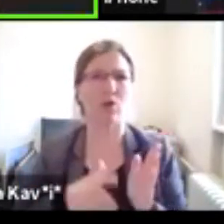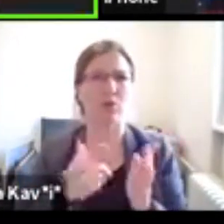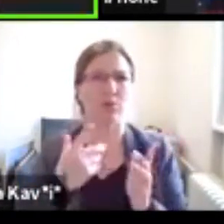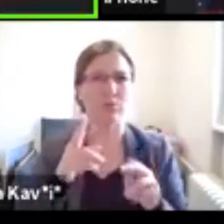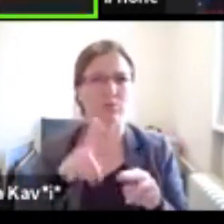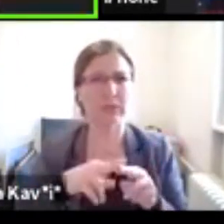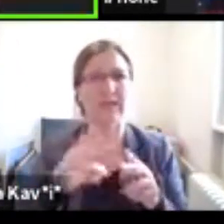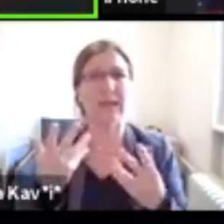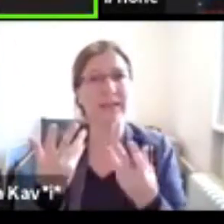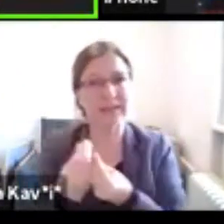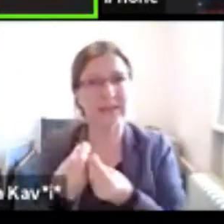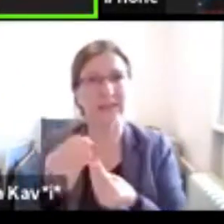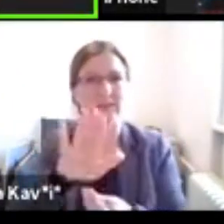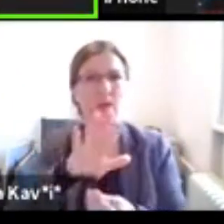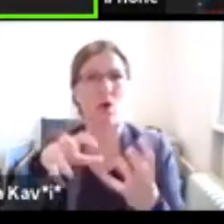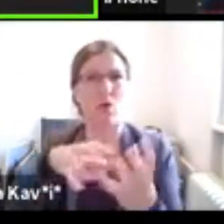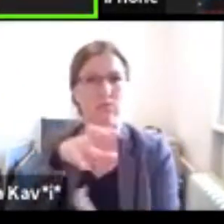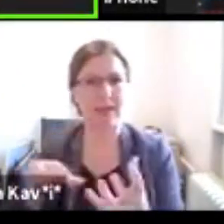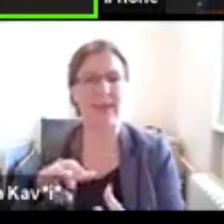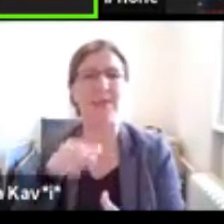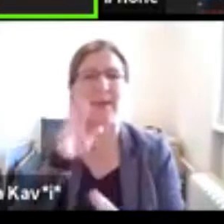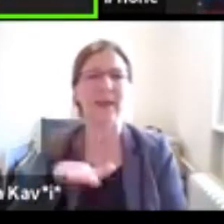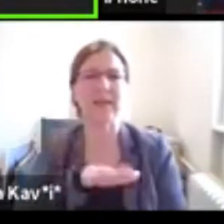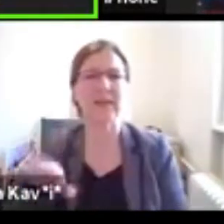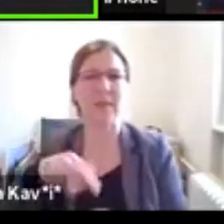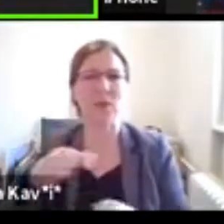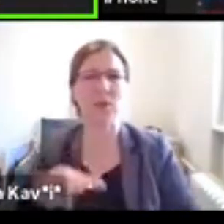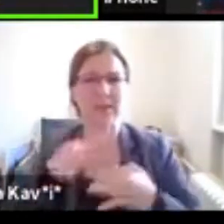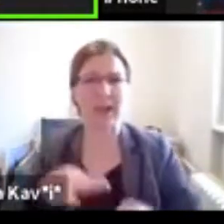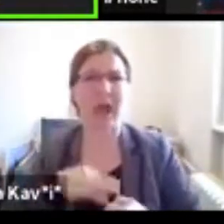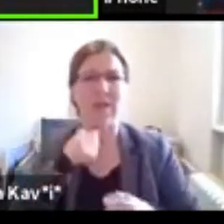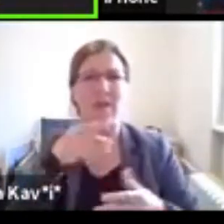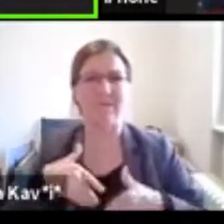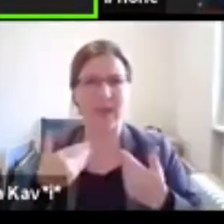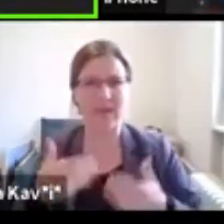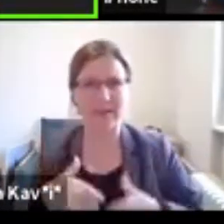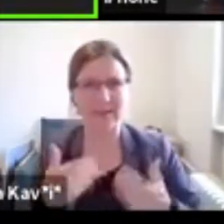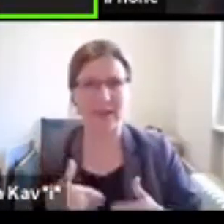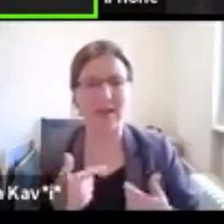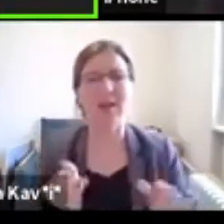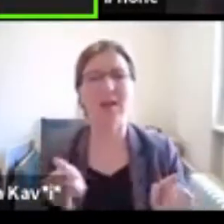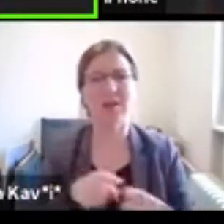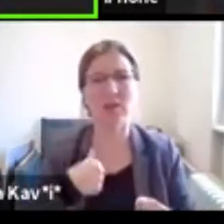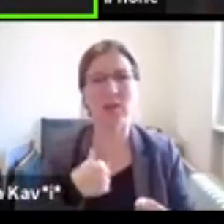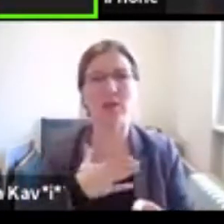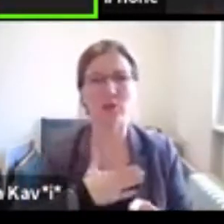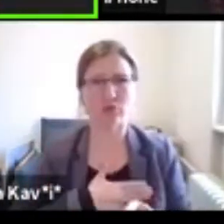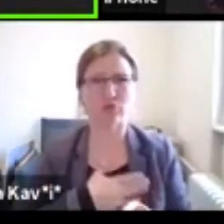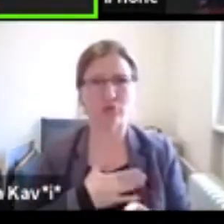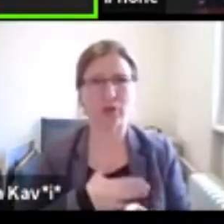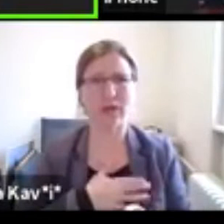svojim obiteljima, da proslave i obilježe vjerojatno vrlo specifičan